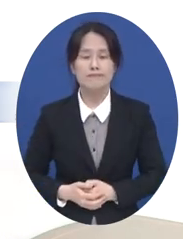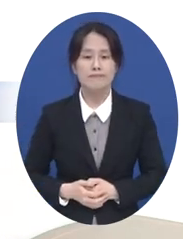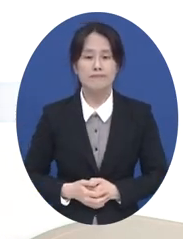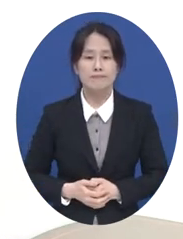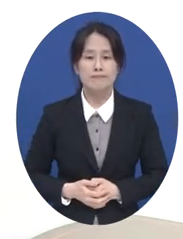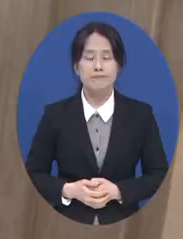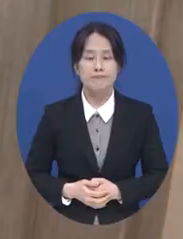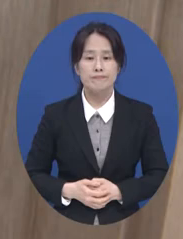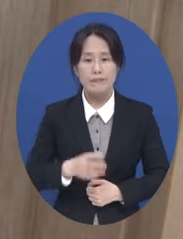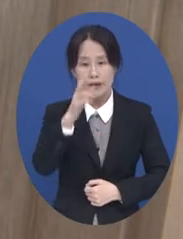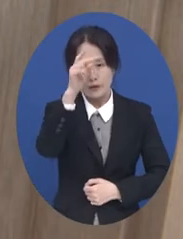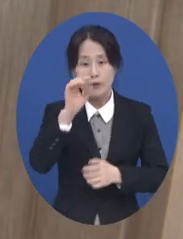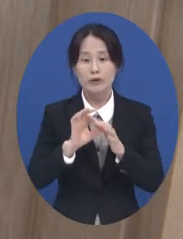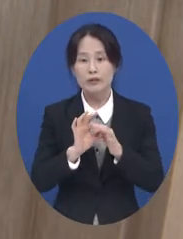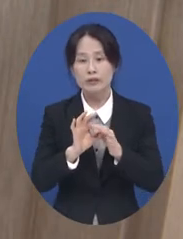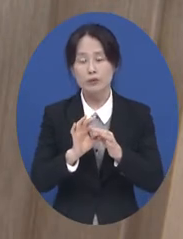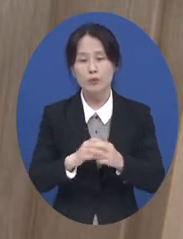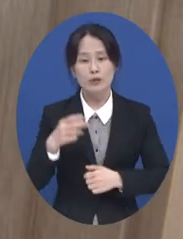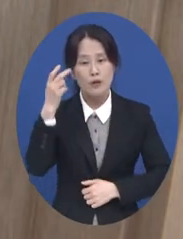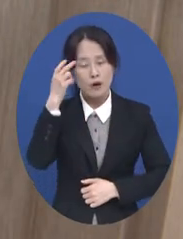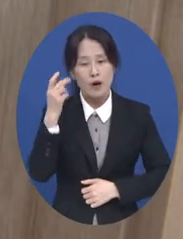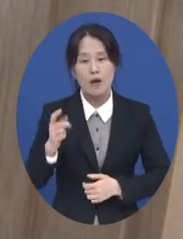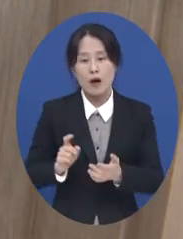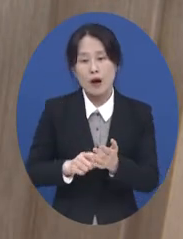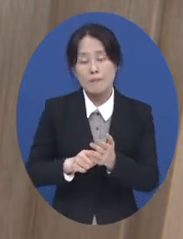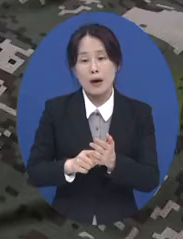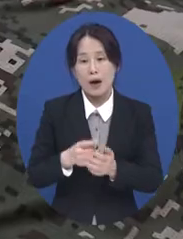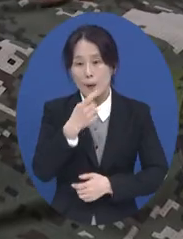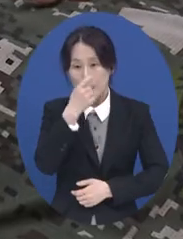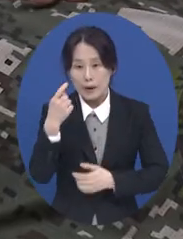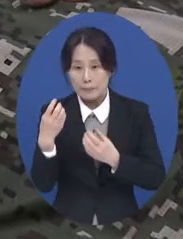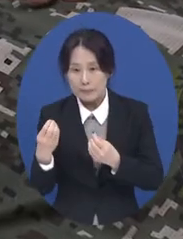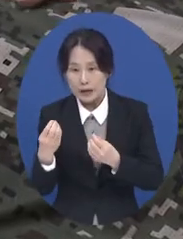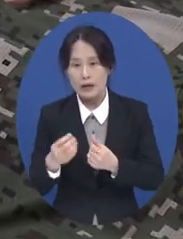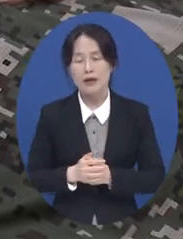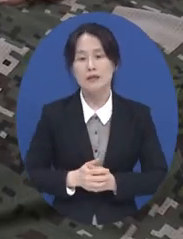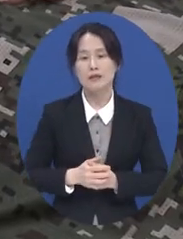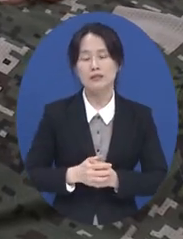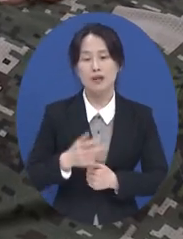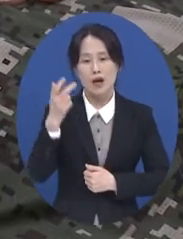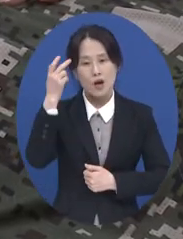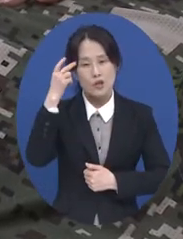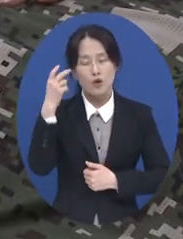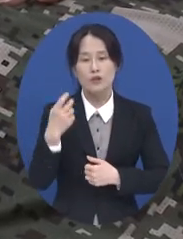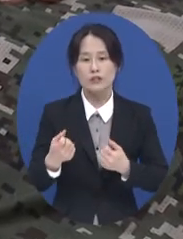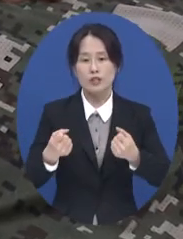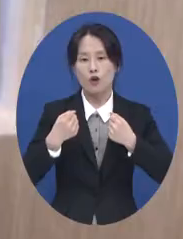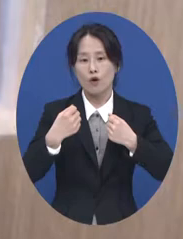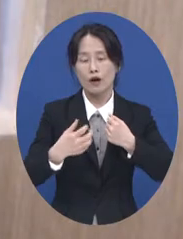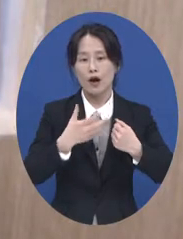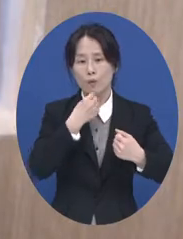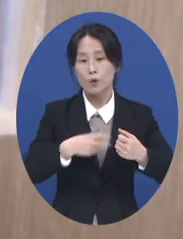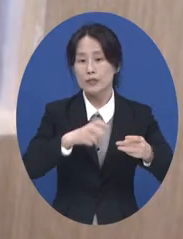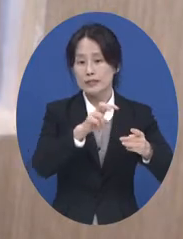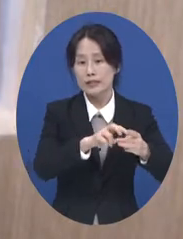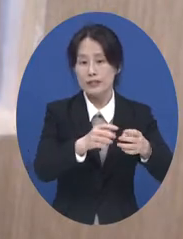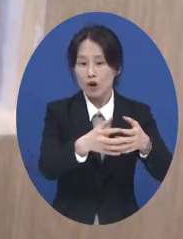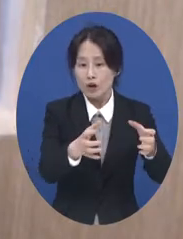치료가 들어가시고. 경찰 등을 통해 정신 응급 상황이 확인되면 경기도